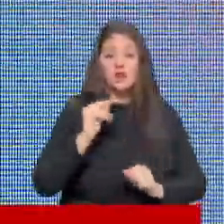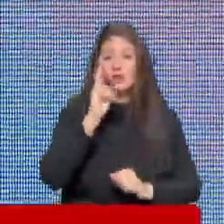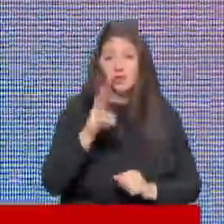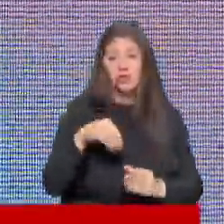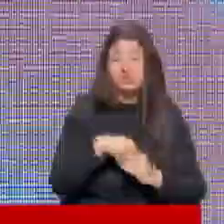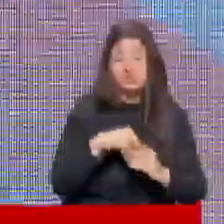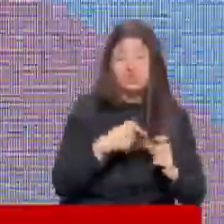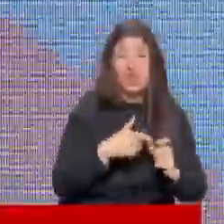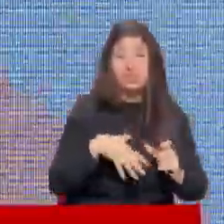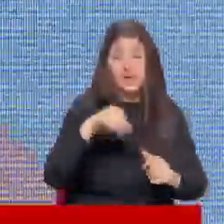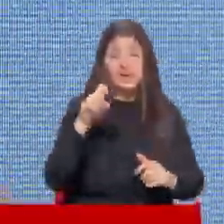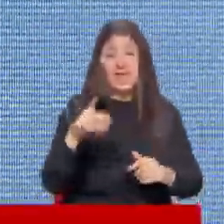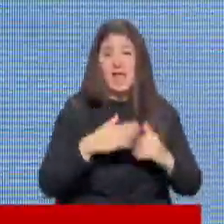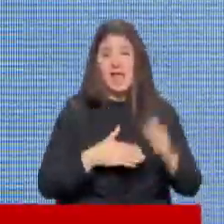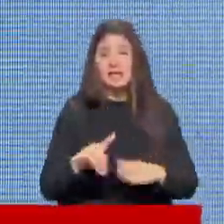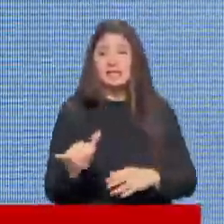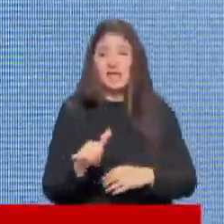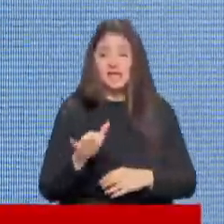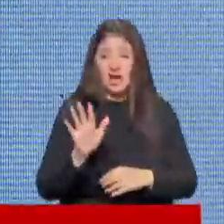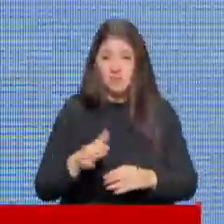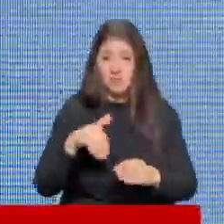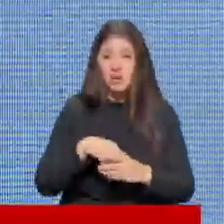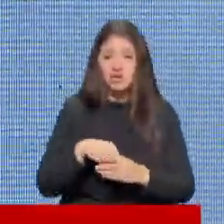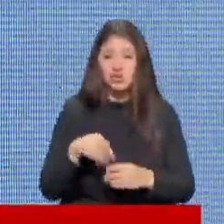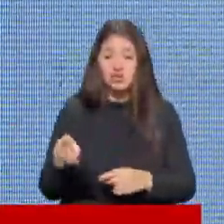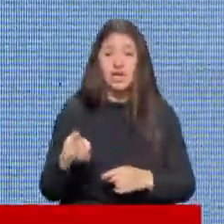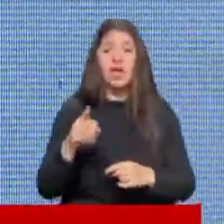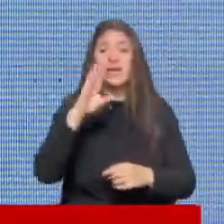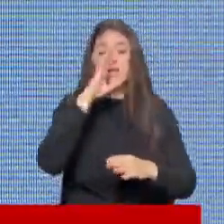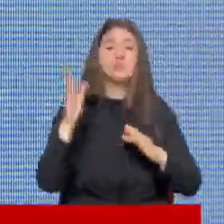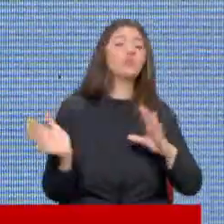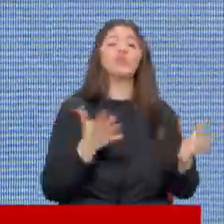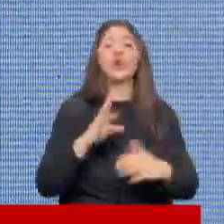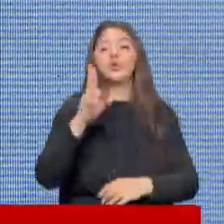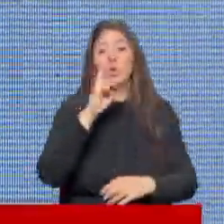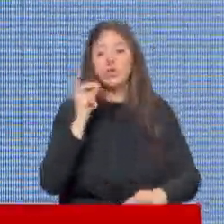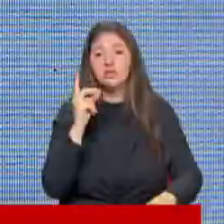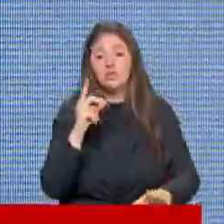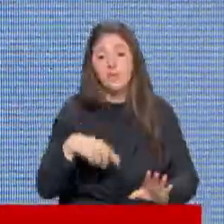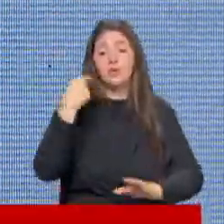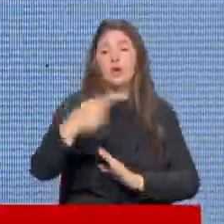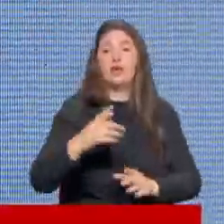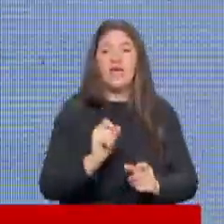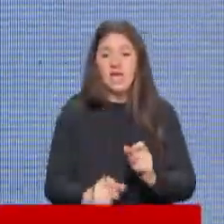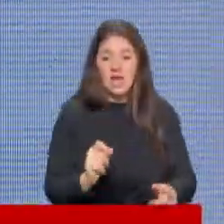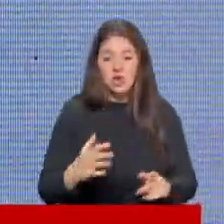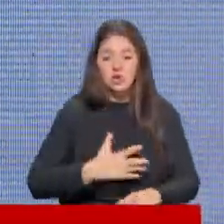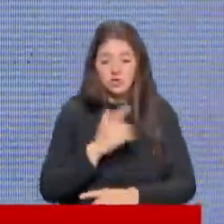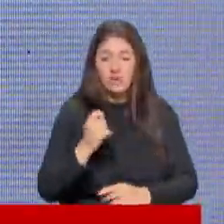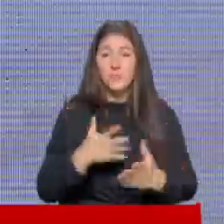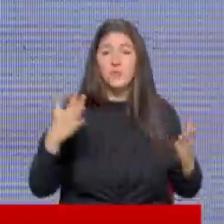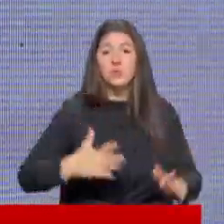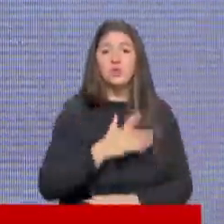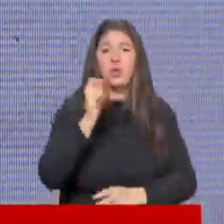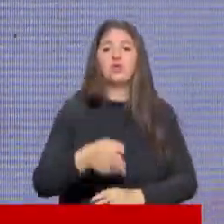için genel merkezin eli zayıfladı partide. İstanbul rüzgarı sonraki il kurultaylarının ve büyük